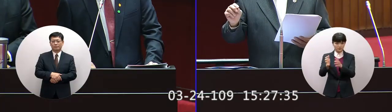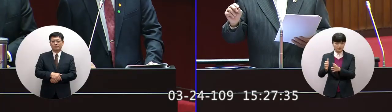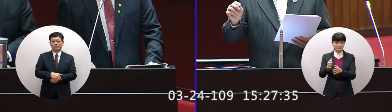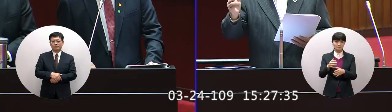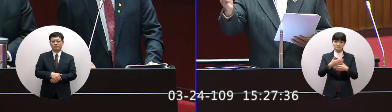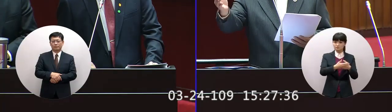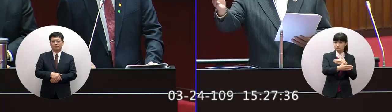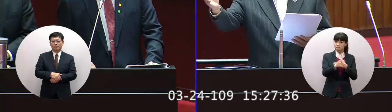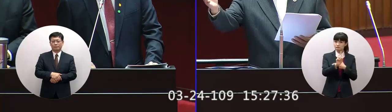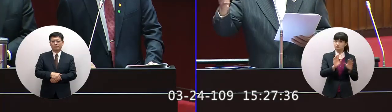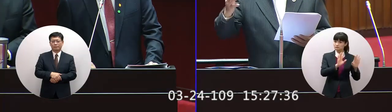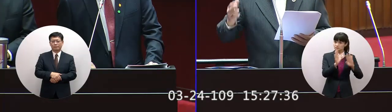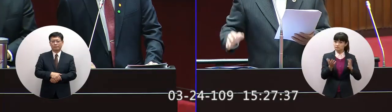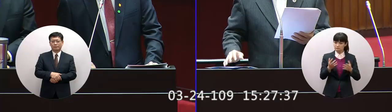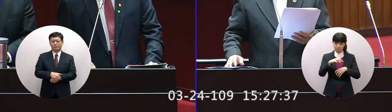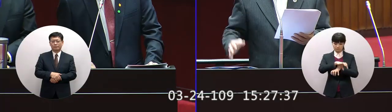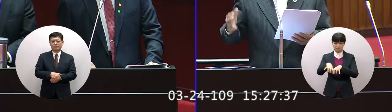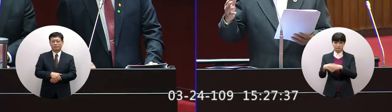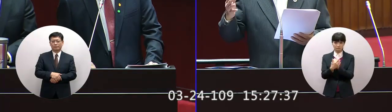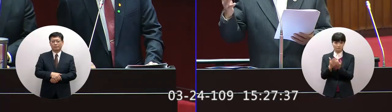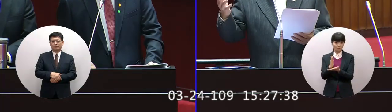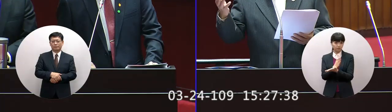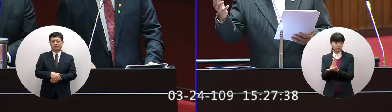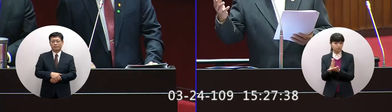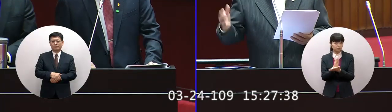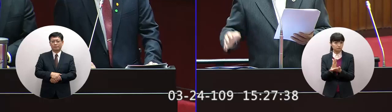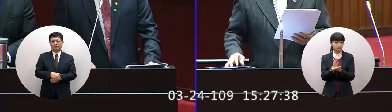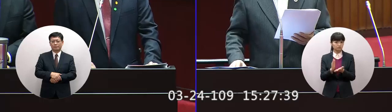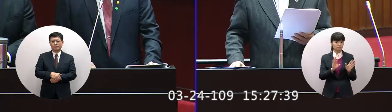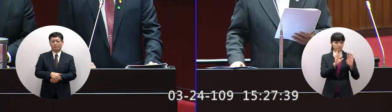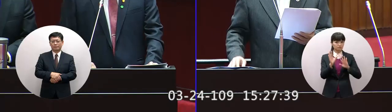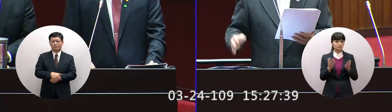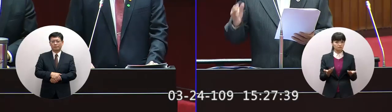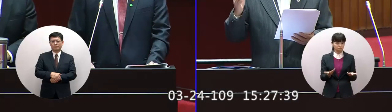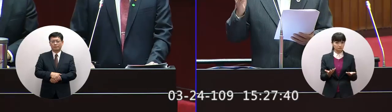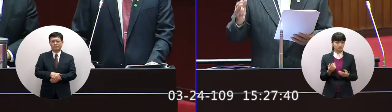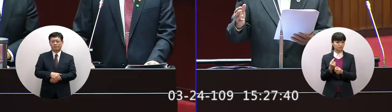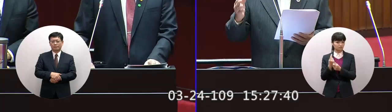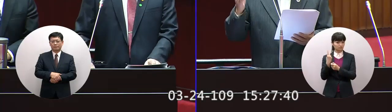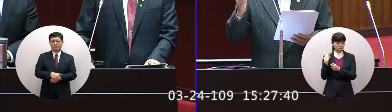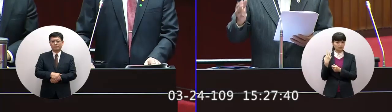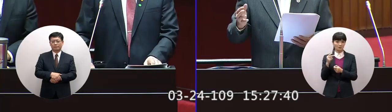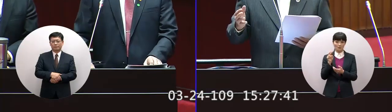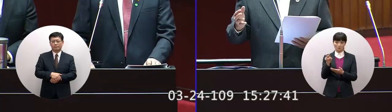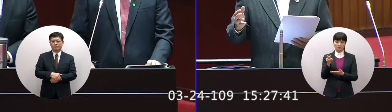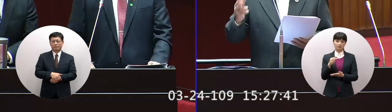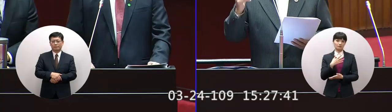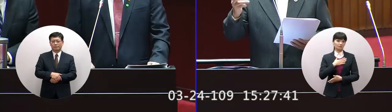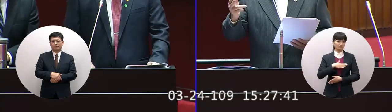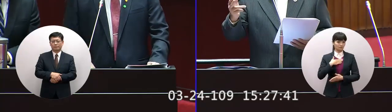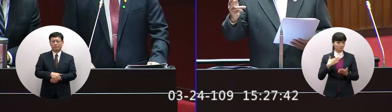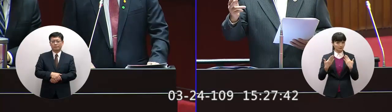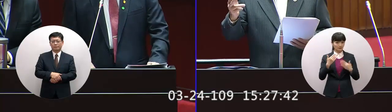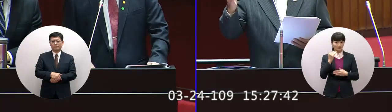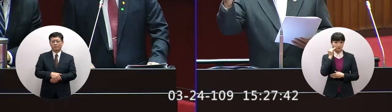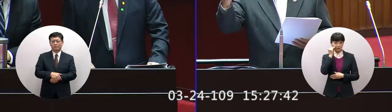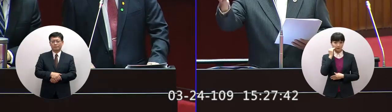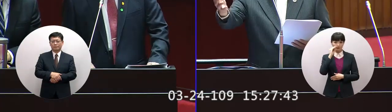容易通过？前面几年都有很明显的案例。那么我想，如果台